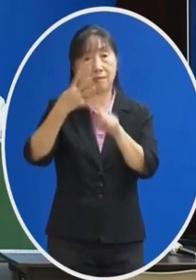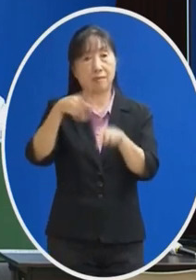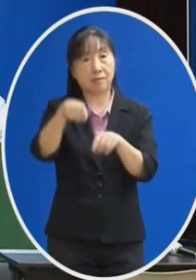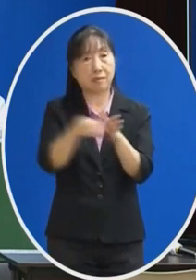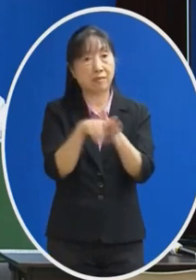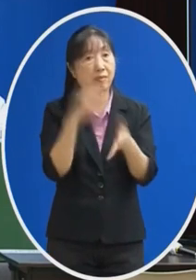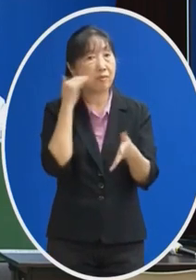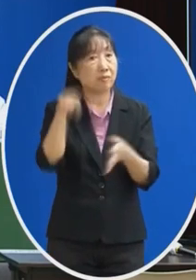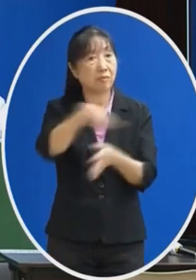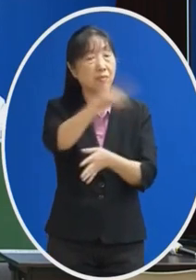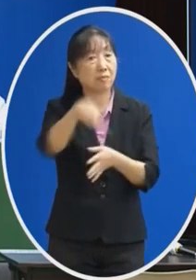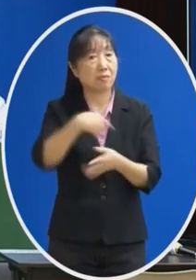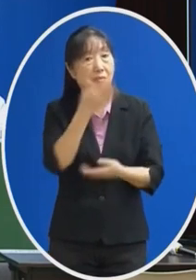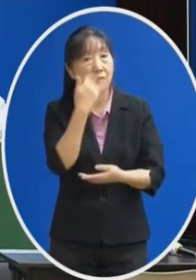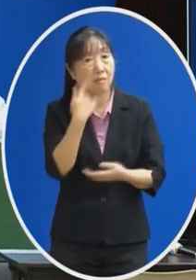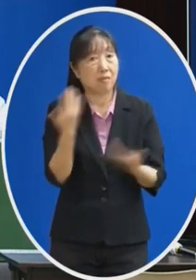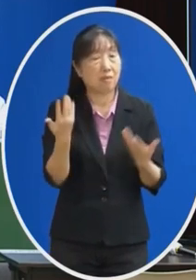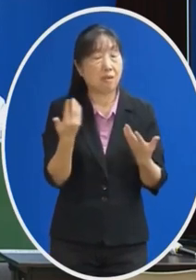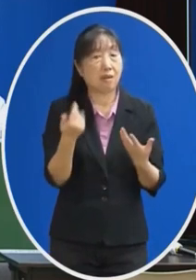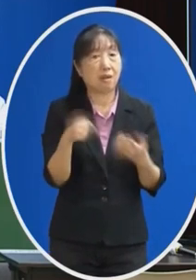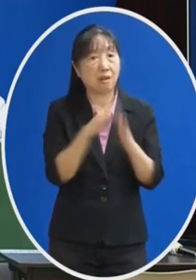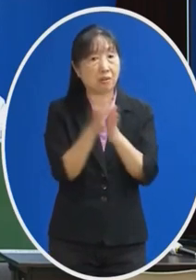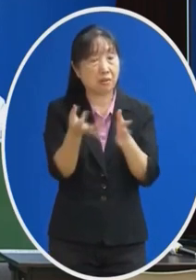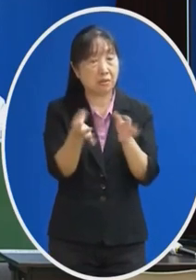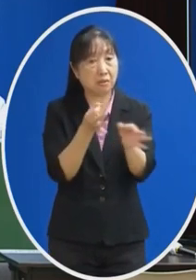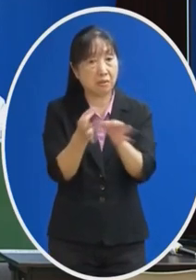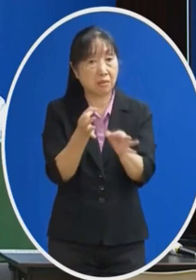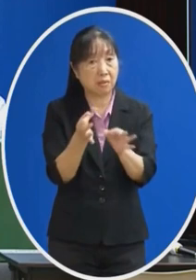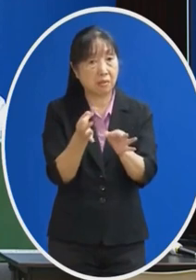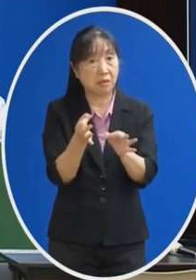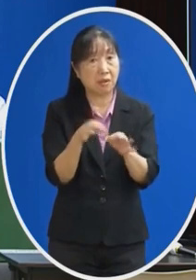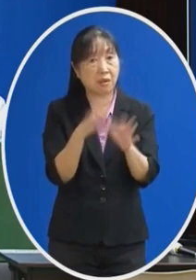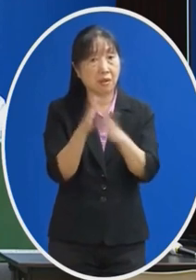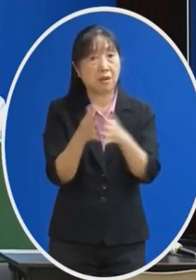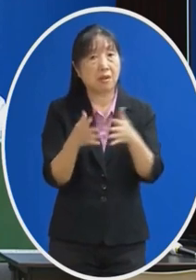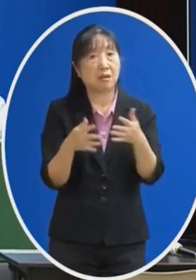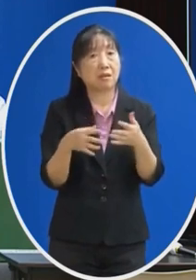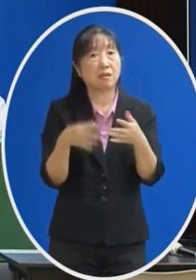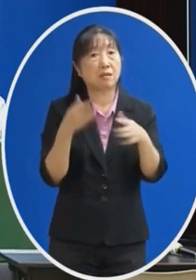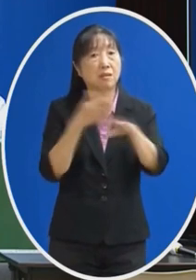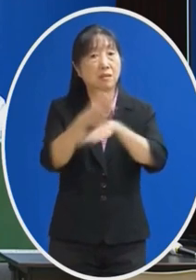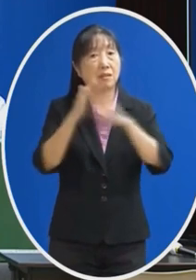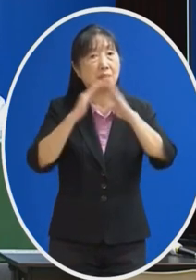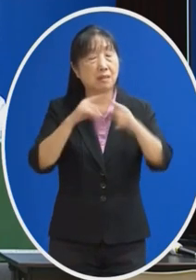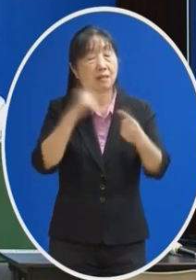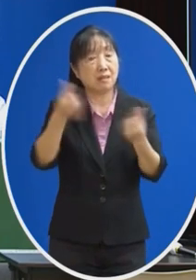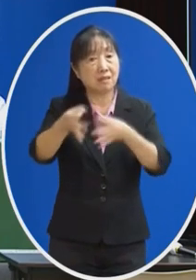还可以营业的话，像是外带餐厅啊、传统市场、超市这些也算是吗？谢谢。